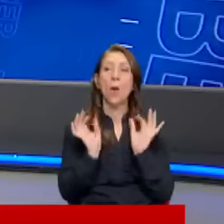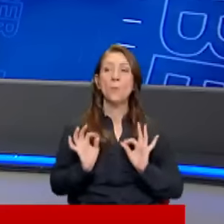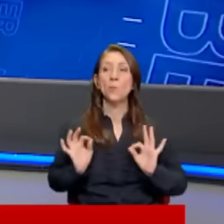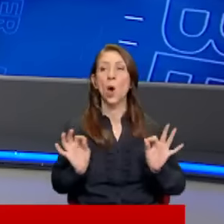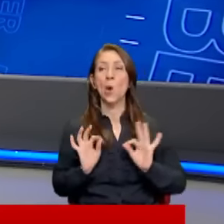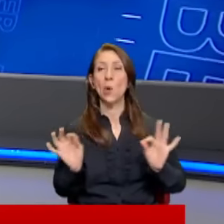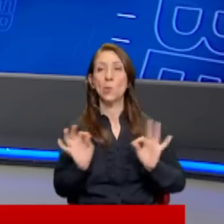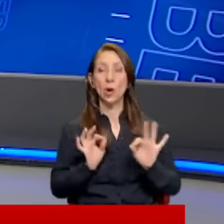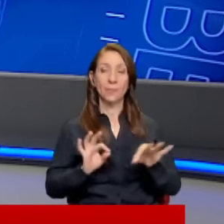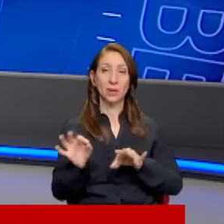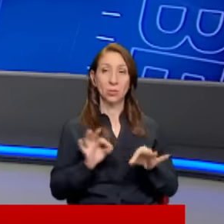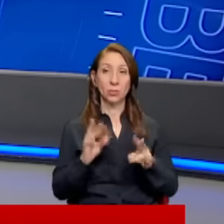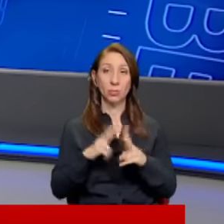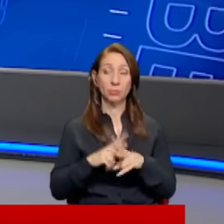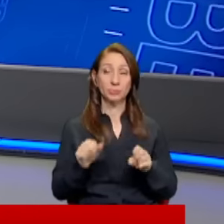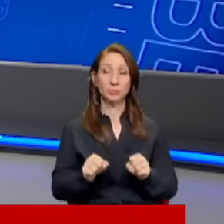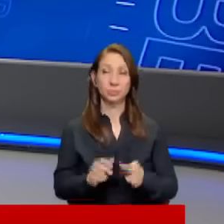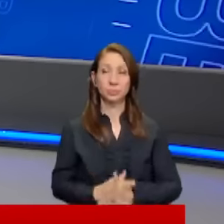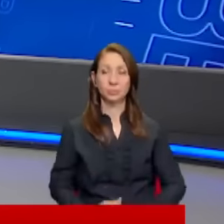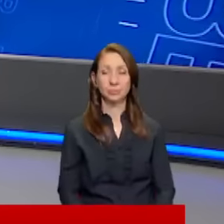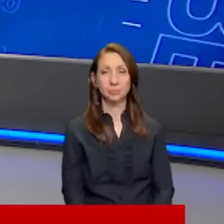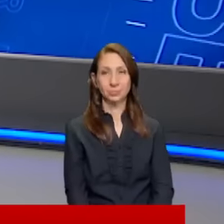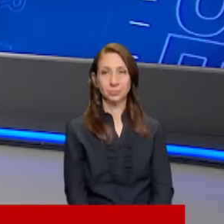süsü planı polise